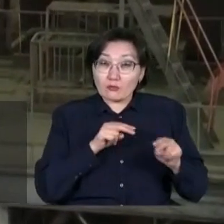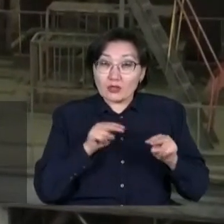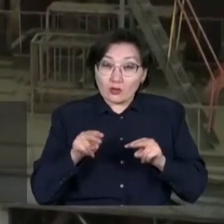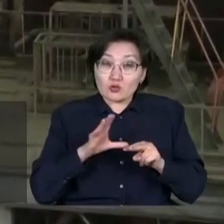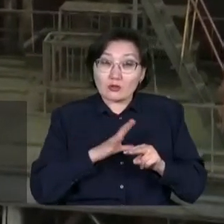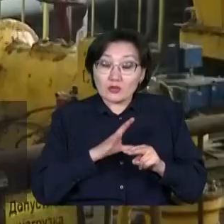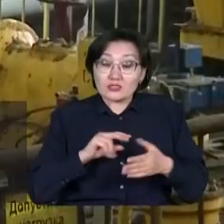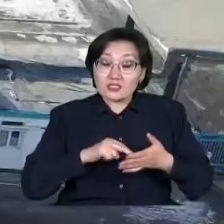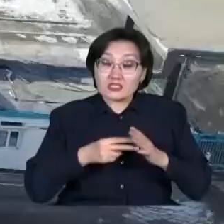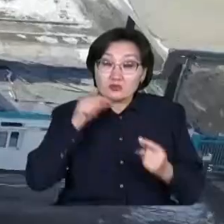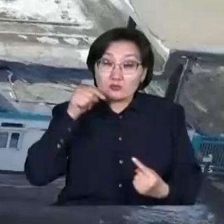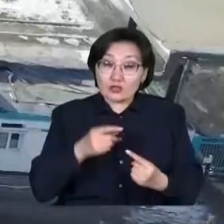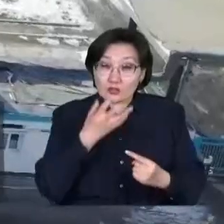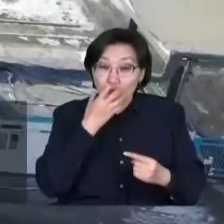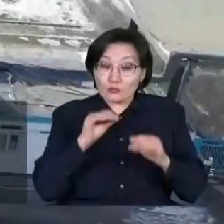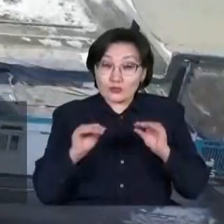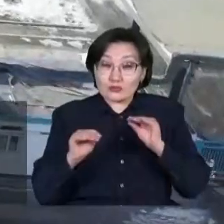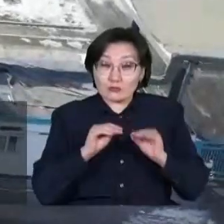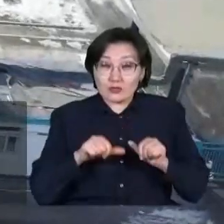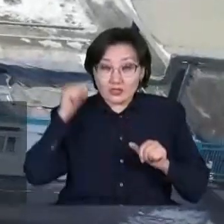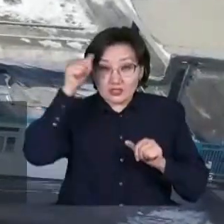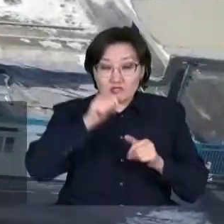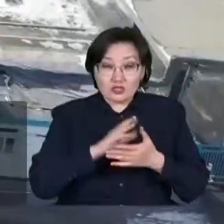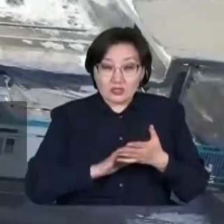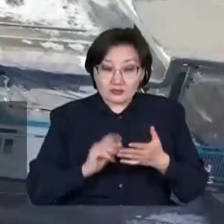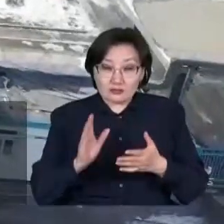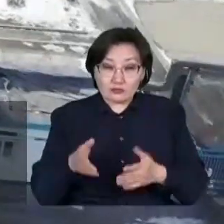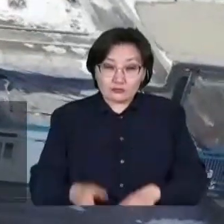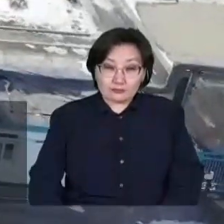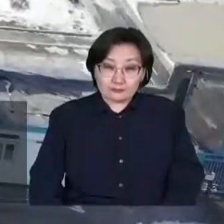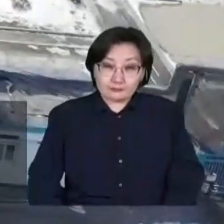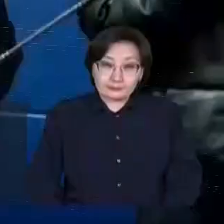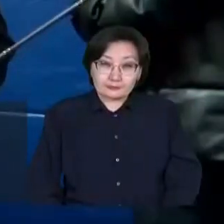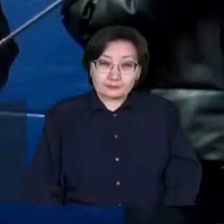алған. Жоспарға сай жылумен жабдықтау биылда жалғасатын болады.